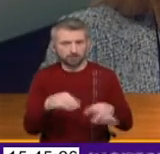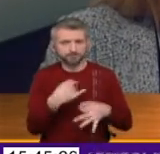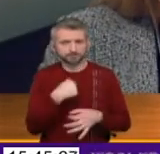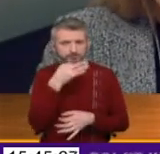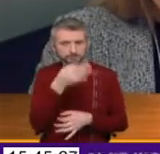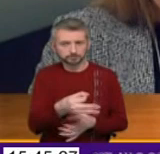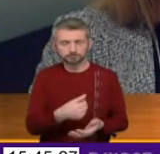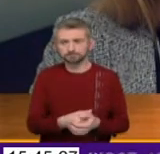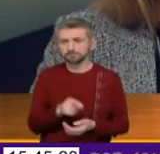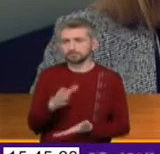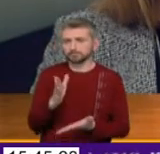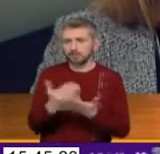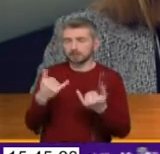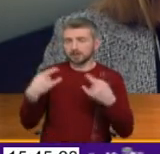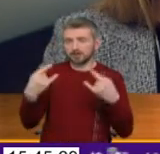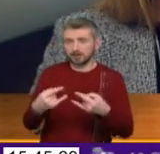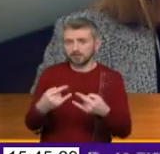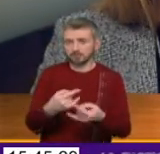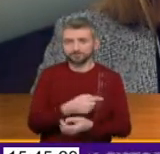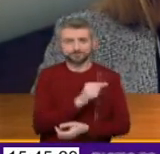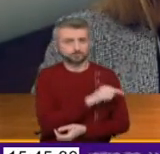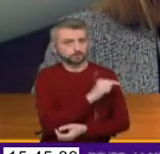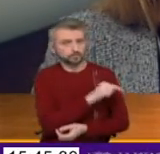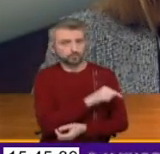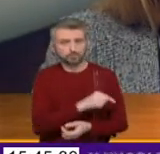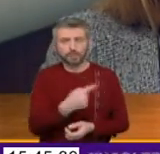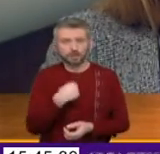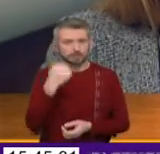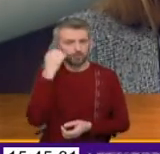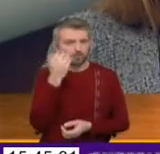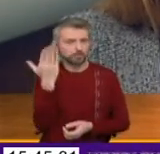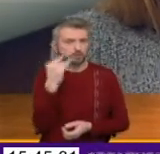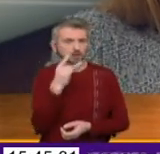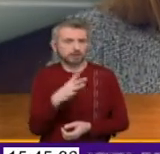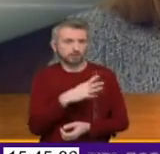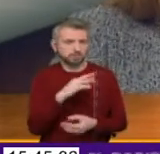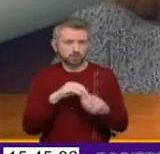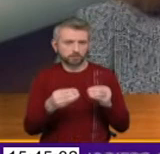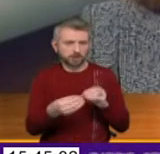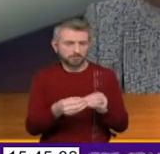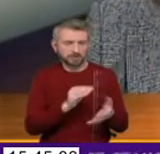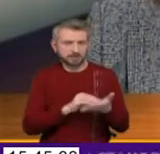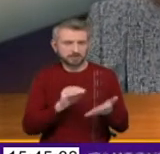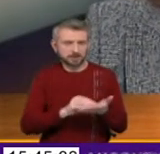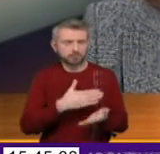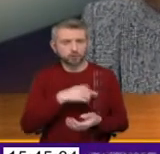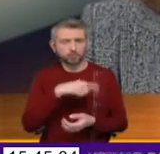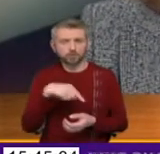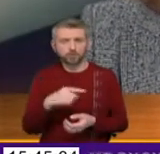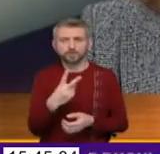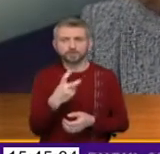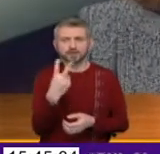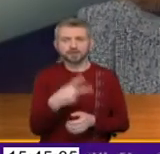Так, кажіть, ну, в принципі, він є зараз прямо на екрані. Бачите, говорить, я так. Пам'ятаю, в минулому ефірі там були проблеми з написанням кажіть, мого номеру. Так.